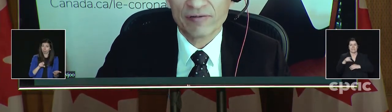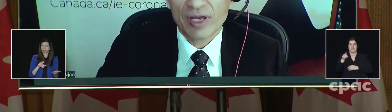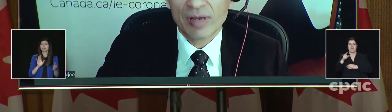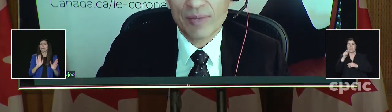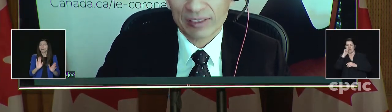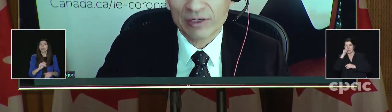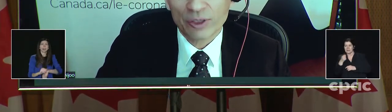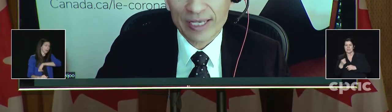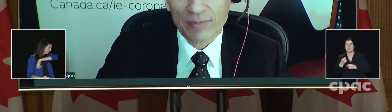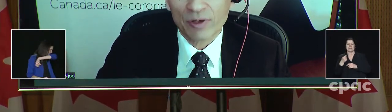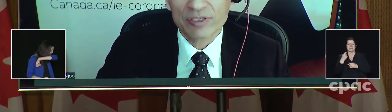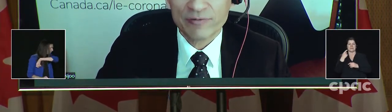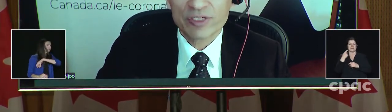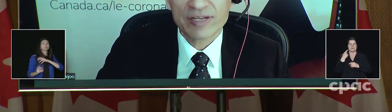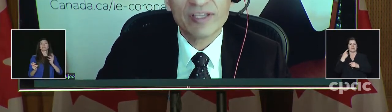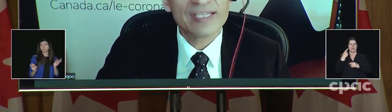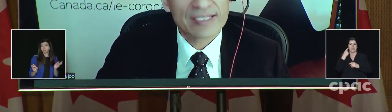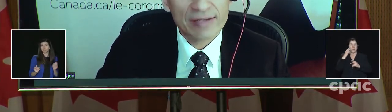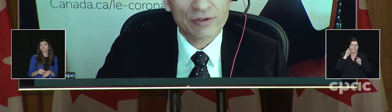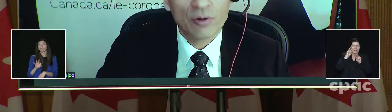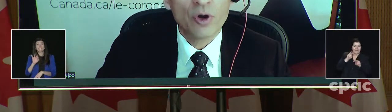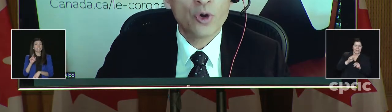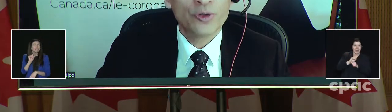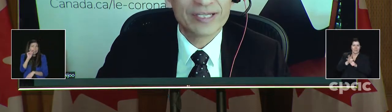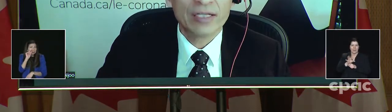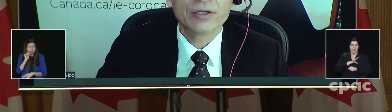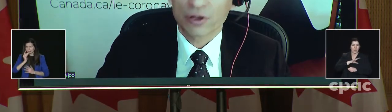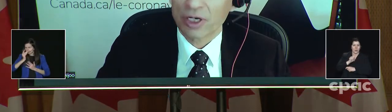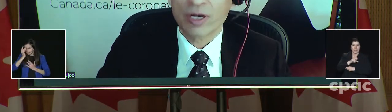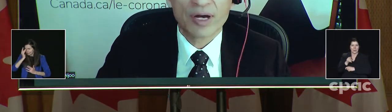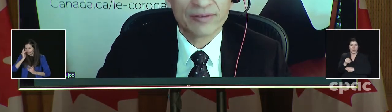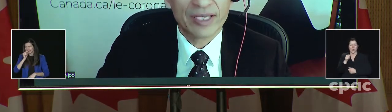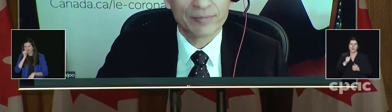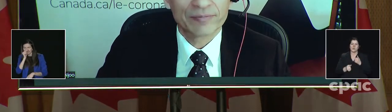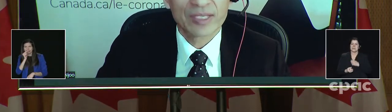COVID-19, particulièrement si vous avez des symptômes ou tels que